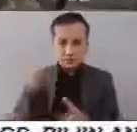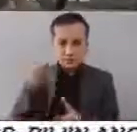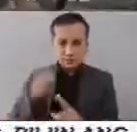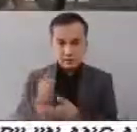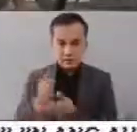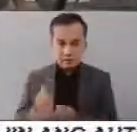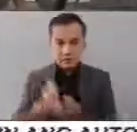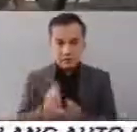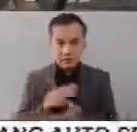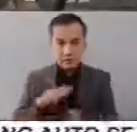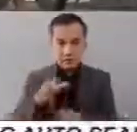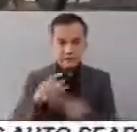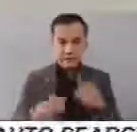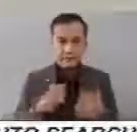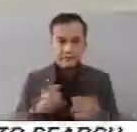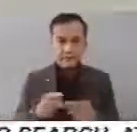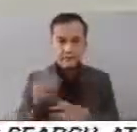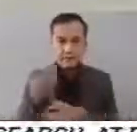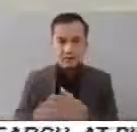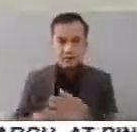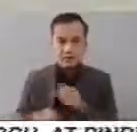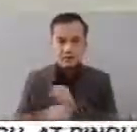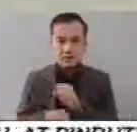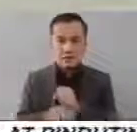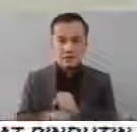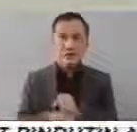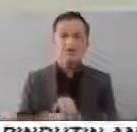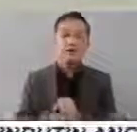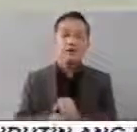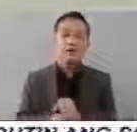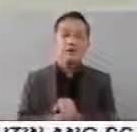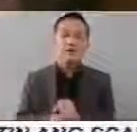Kasunod ng pagbaba sa alert level ng Bulkang Taal,